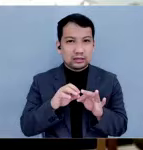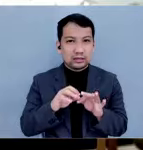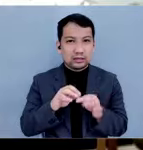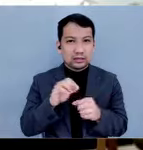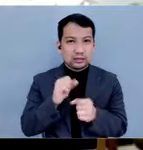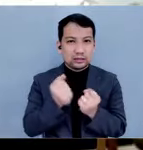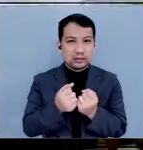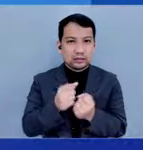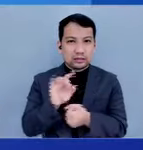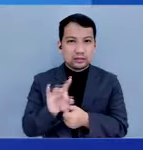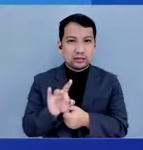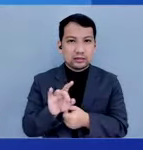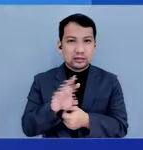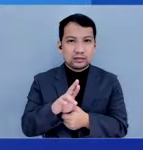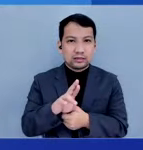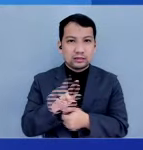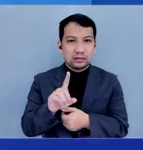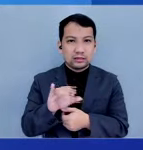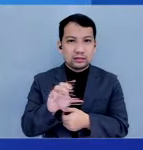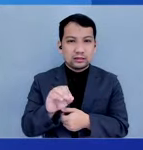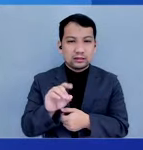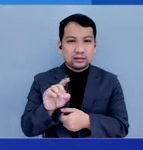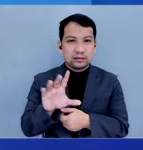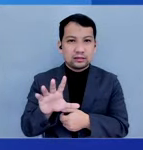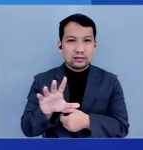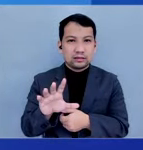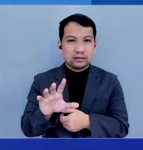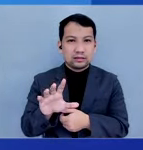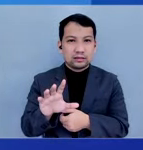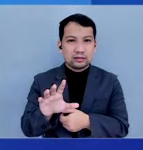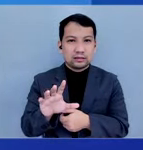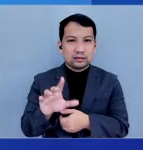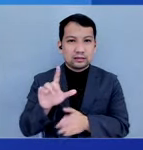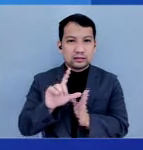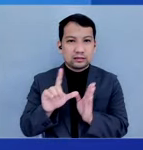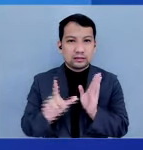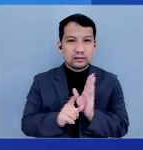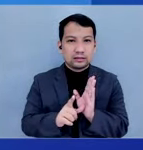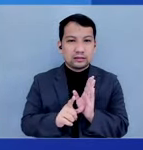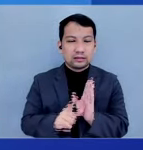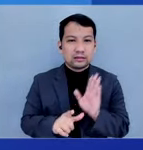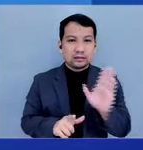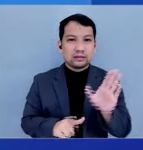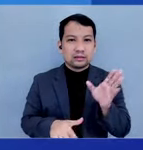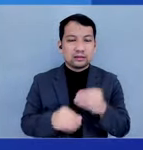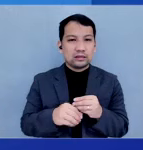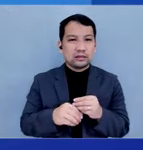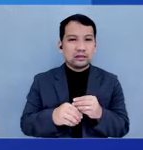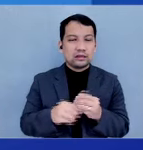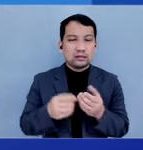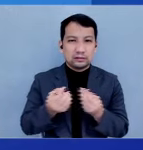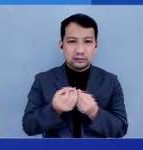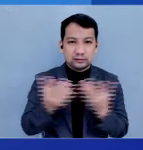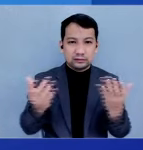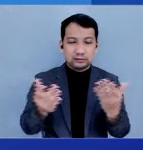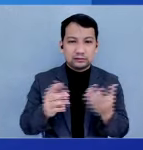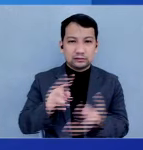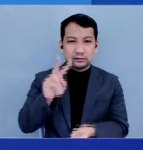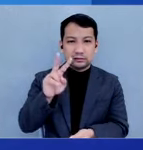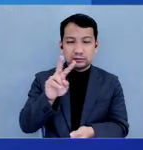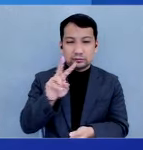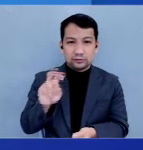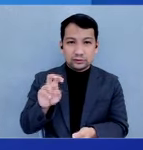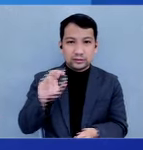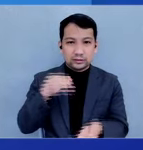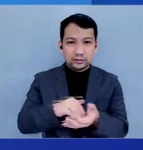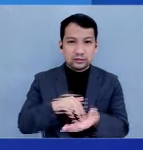ng RA 10175 o ang Cyber Libel Law, ito ay may parusang multa mula 200,000